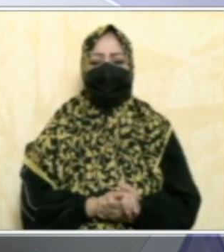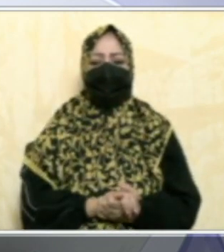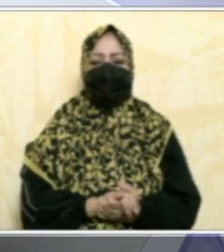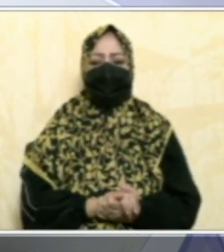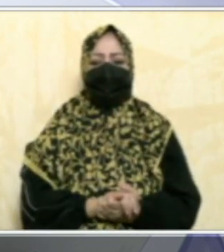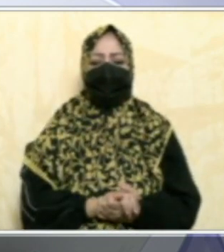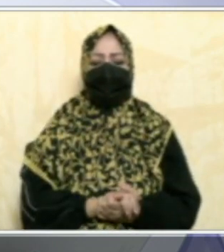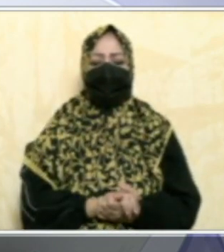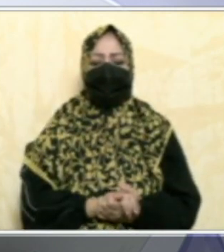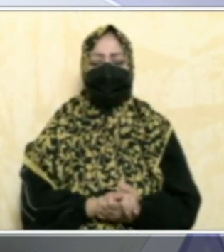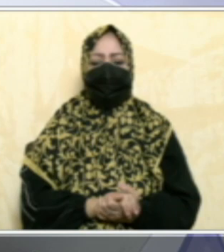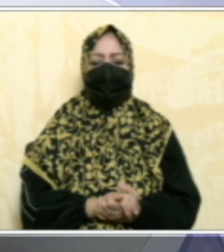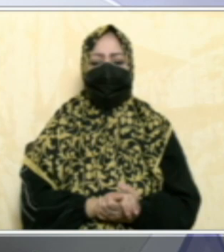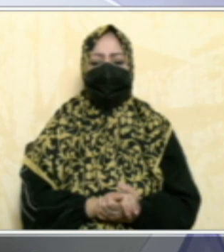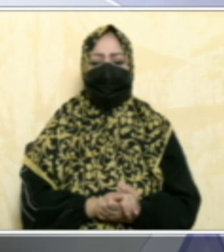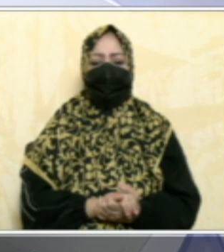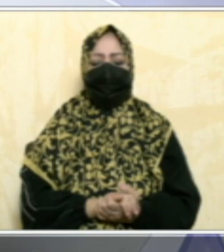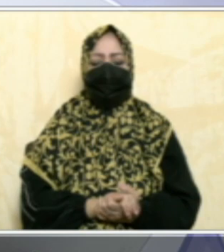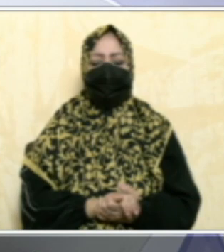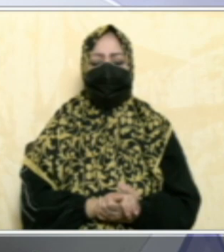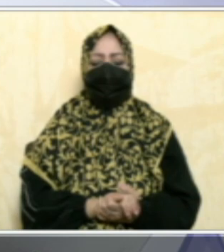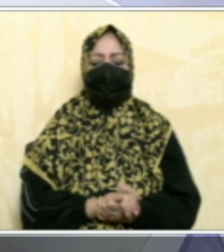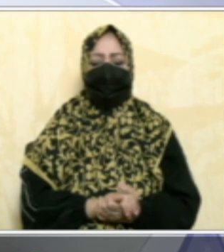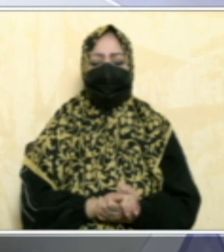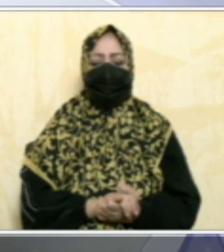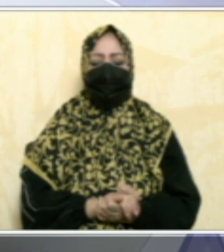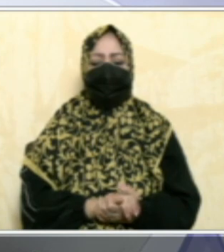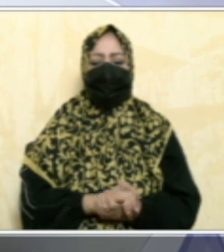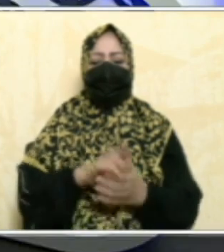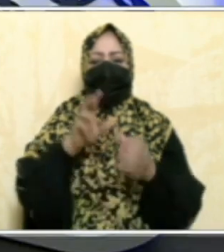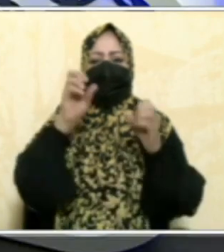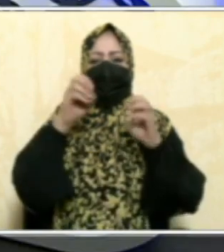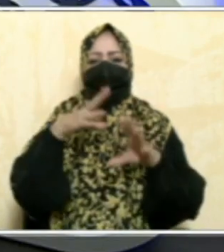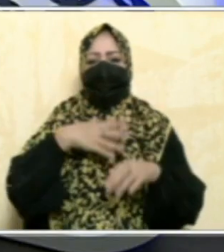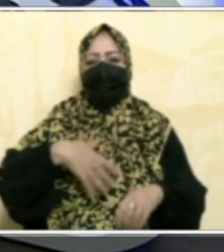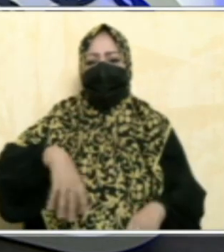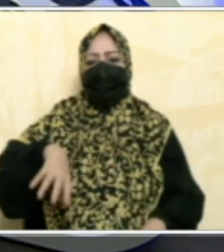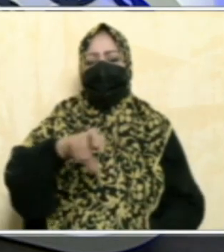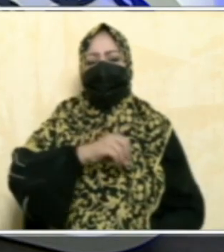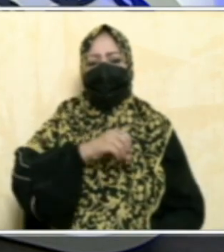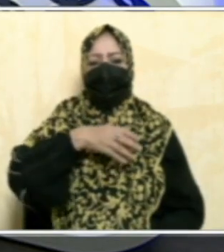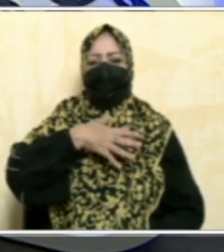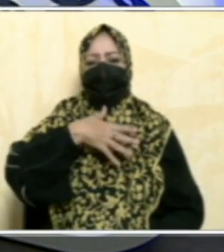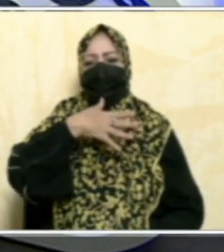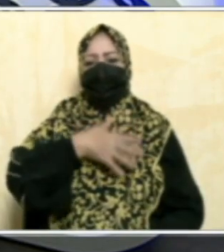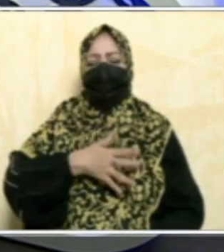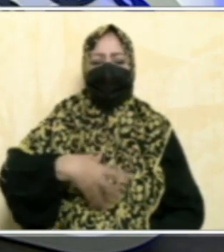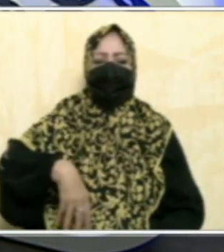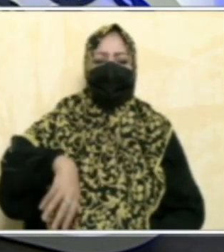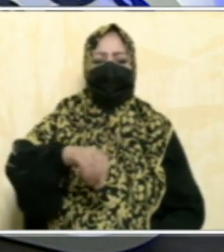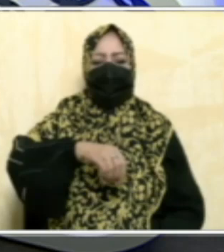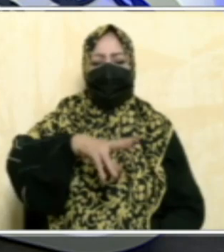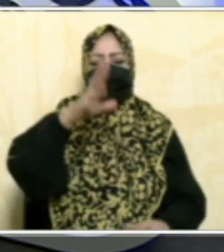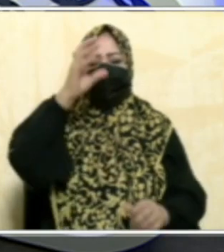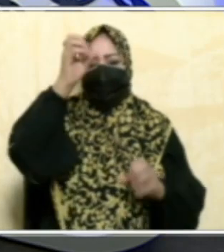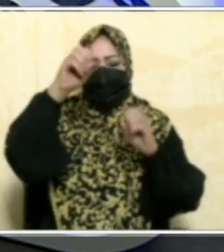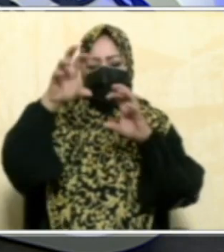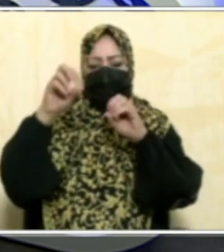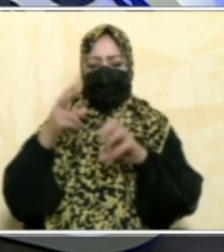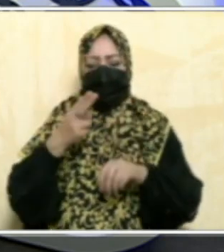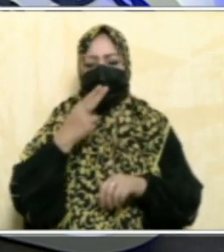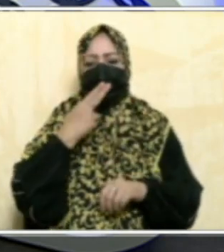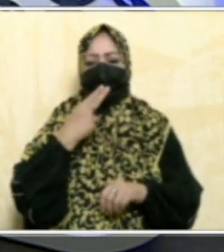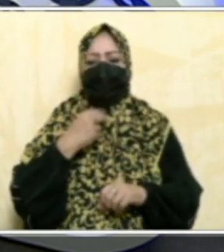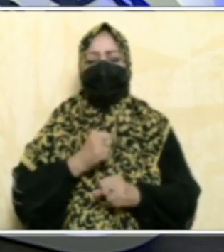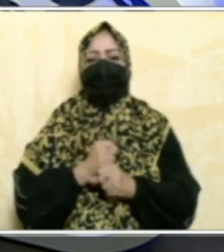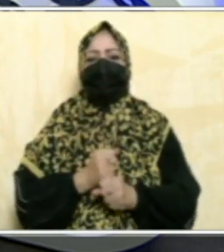والله انا والله يبارك فيكم انتم وشيخنا وربي يحفظكم. احنا بيدك والله ربي يحفظكم ان شاء الله. احنا على راس